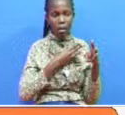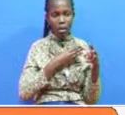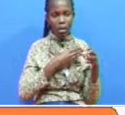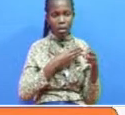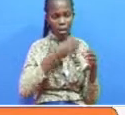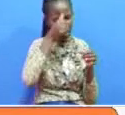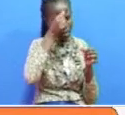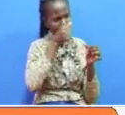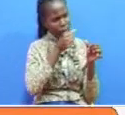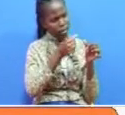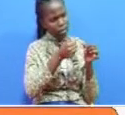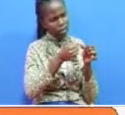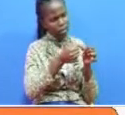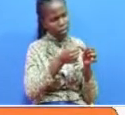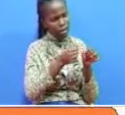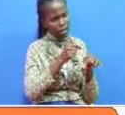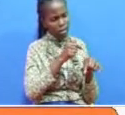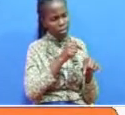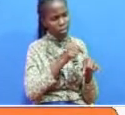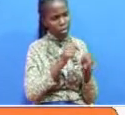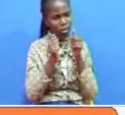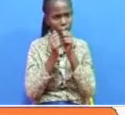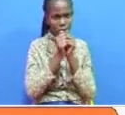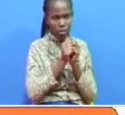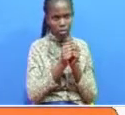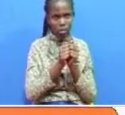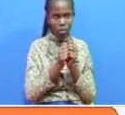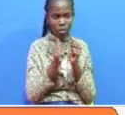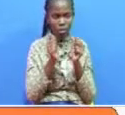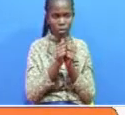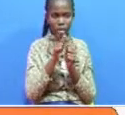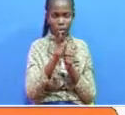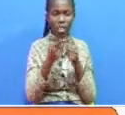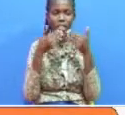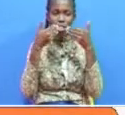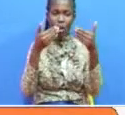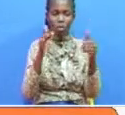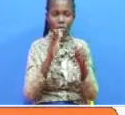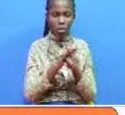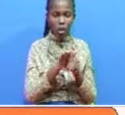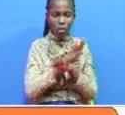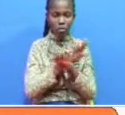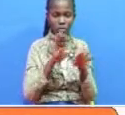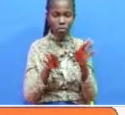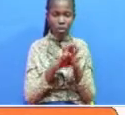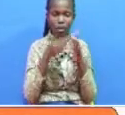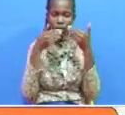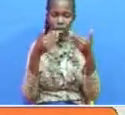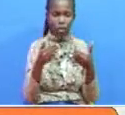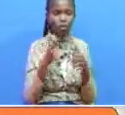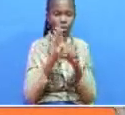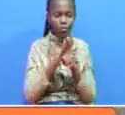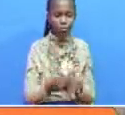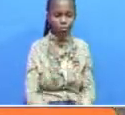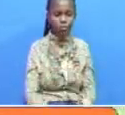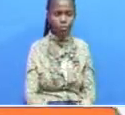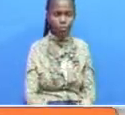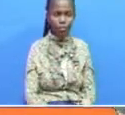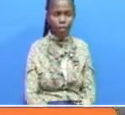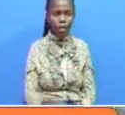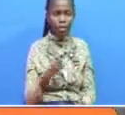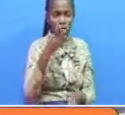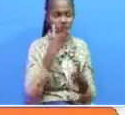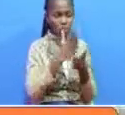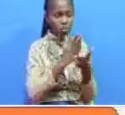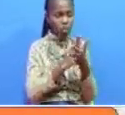of our time together with yourselves. Asante ni sana kwa kila kitu. Tunashukuru ni sana. Kiene ke kukithiwa ni